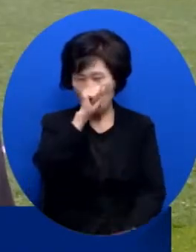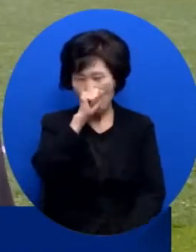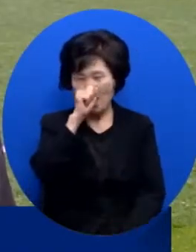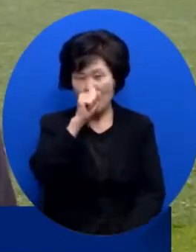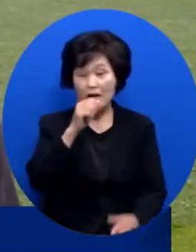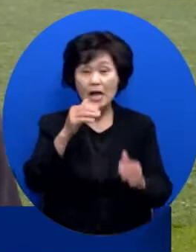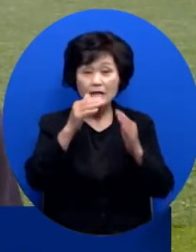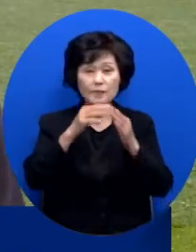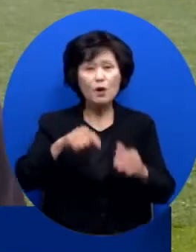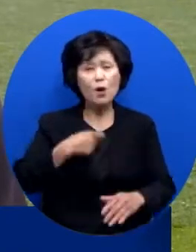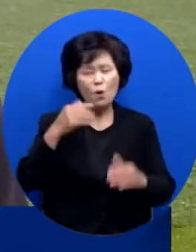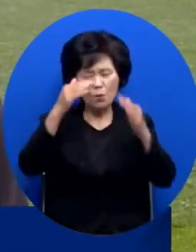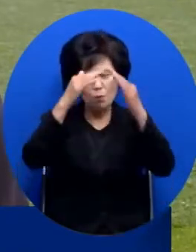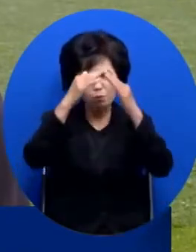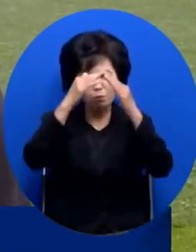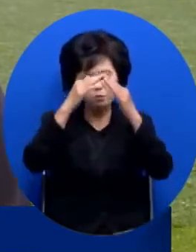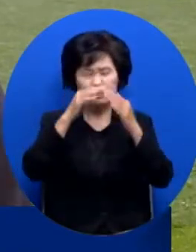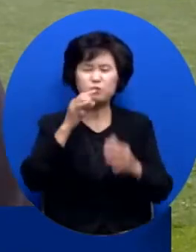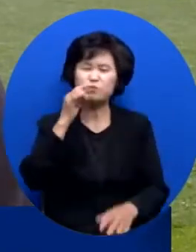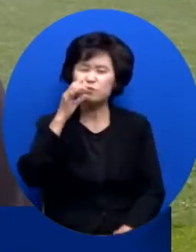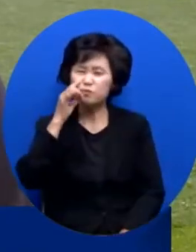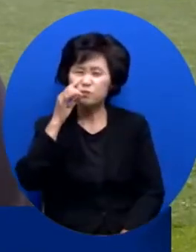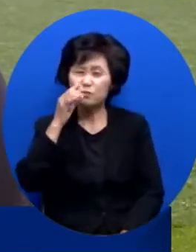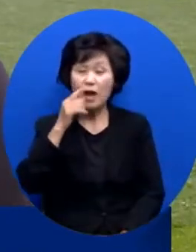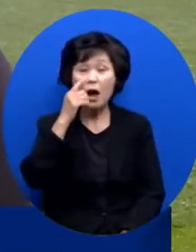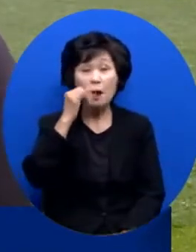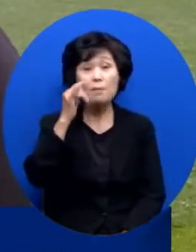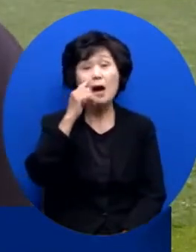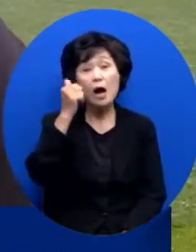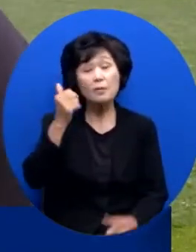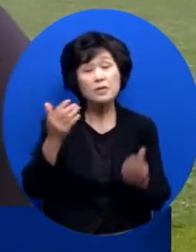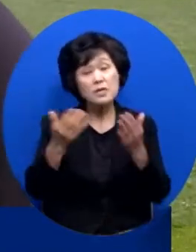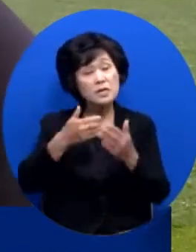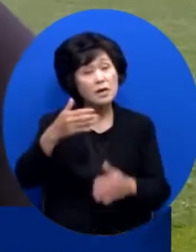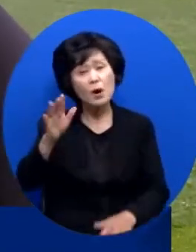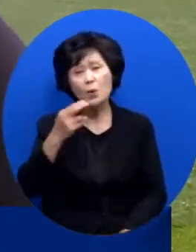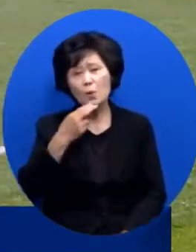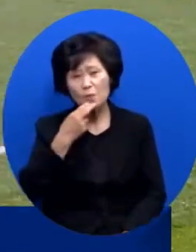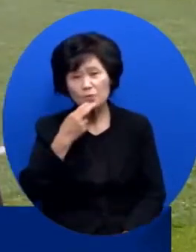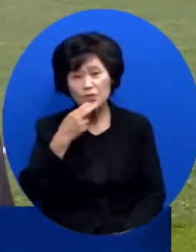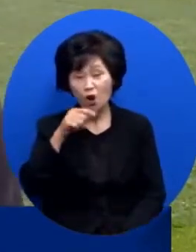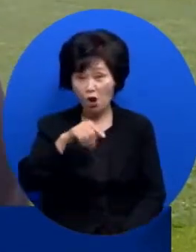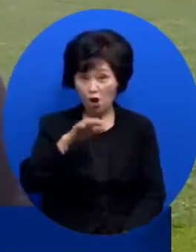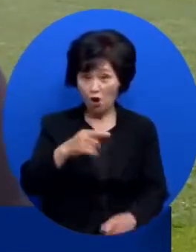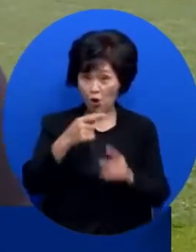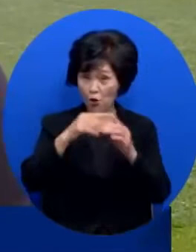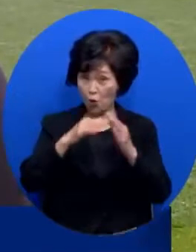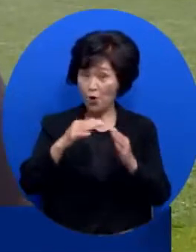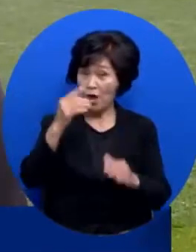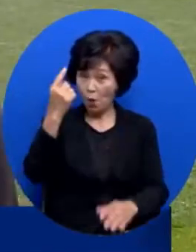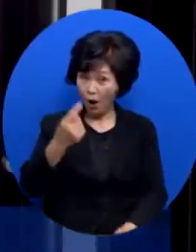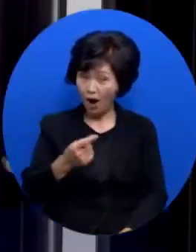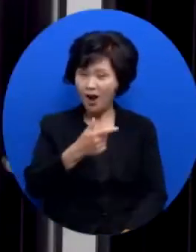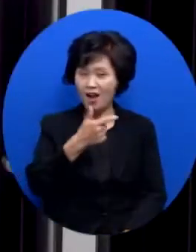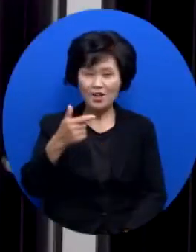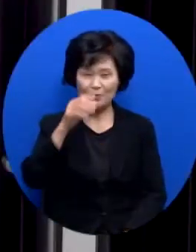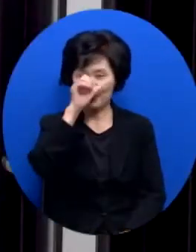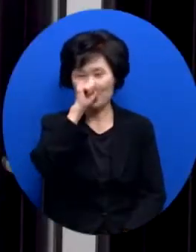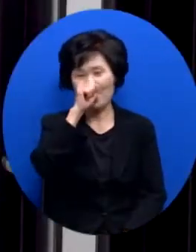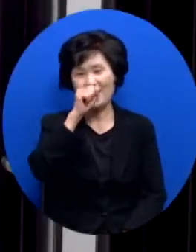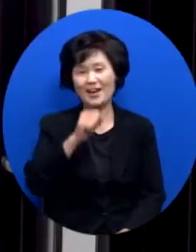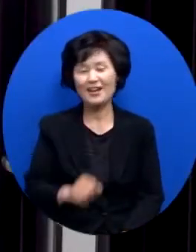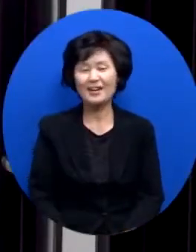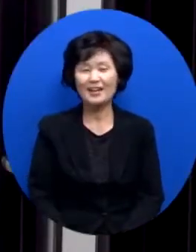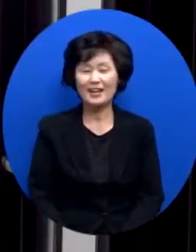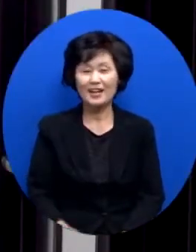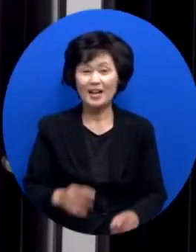심심해요. 어머니, 아버지 없어요. 그러면 여기 와요. 진짜 좋아요.